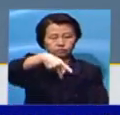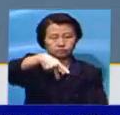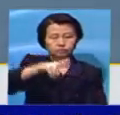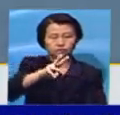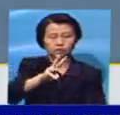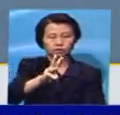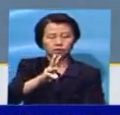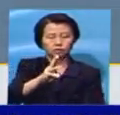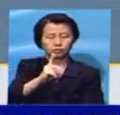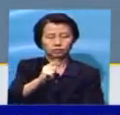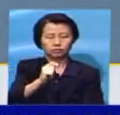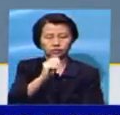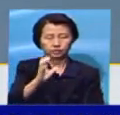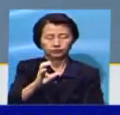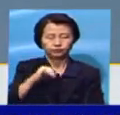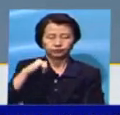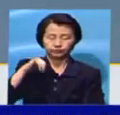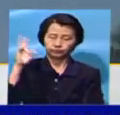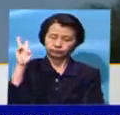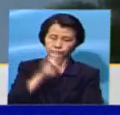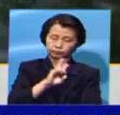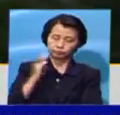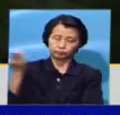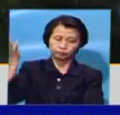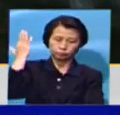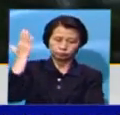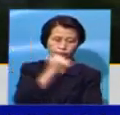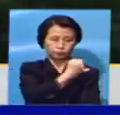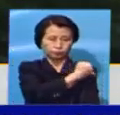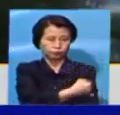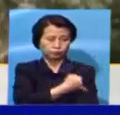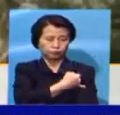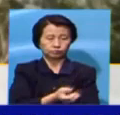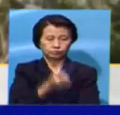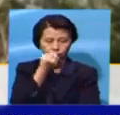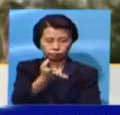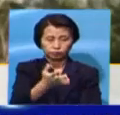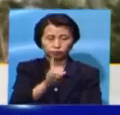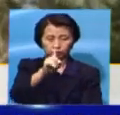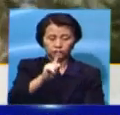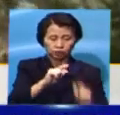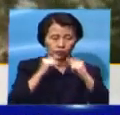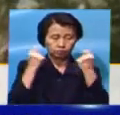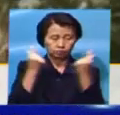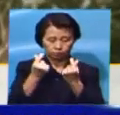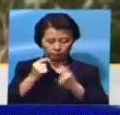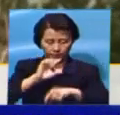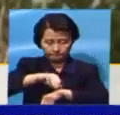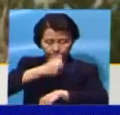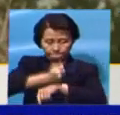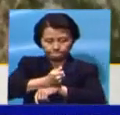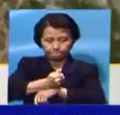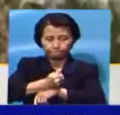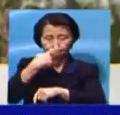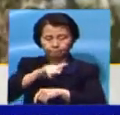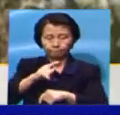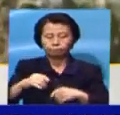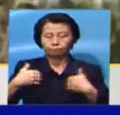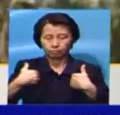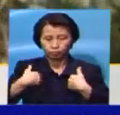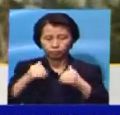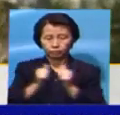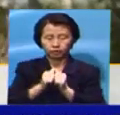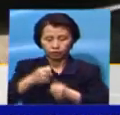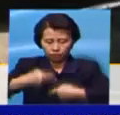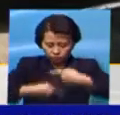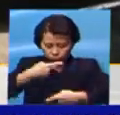kelmarin panglima tentera udara jeneral Datuk seriend buang memaklumkan pasukan penyiasat telah diwujudkan dan proses siasatan